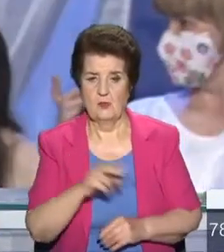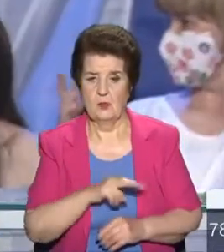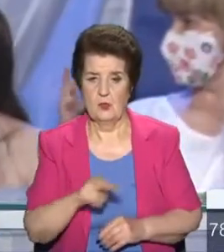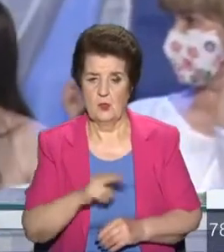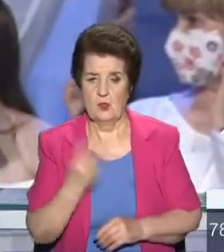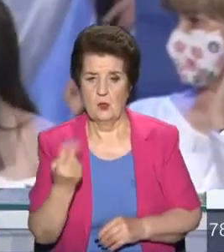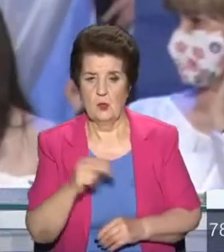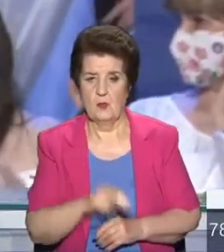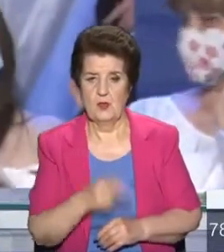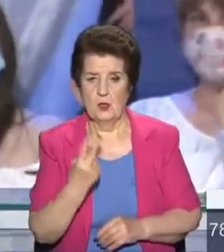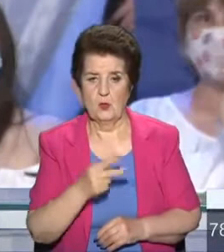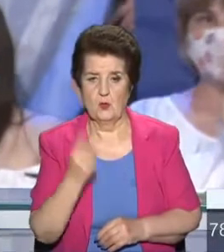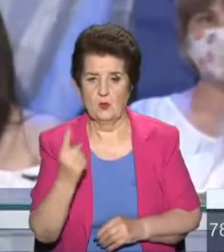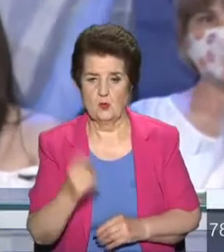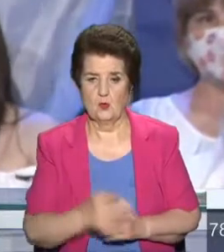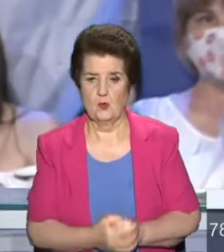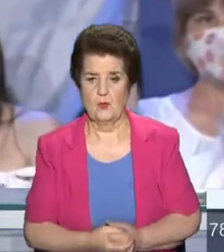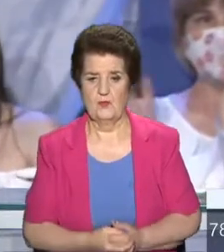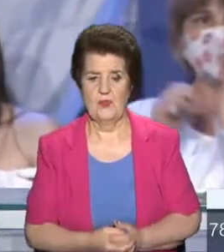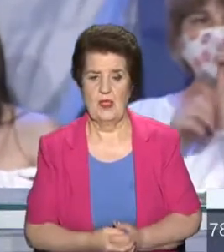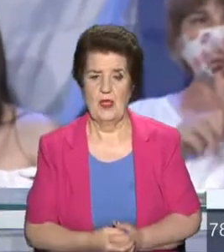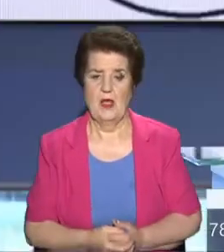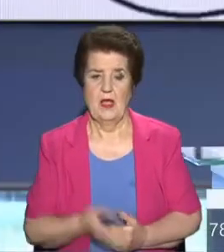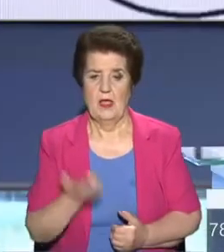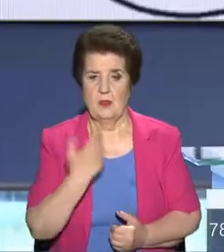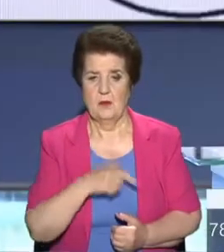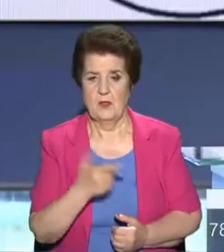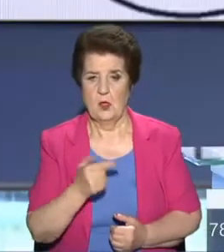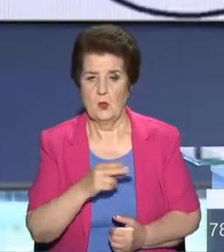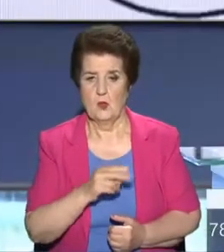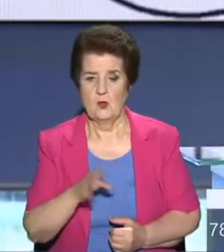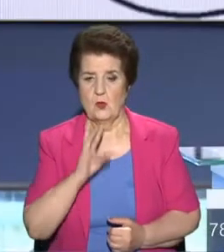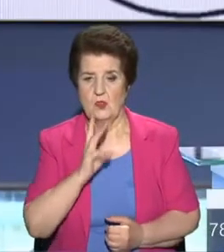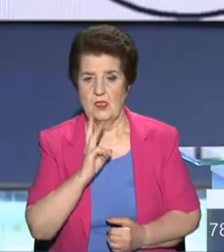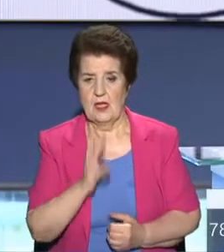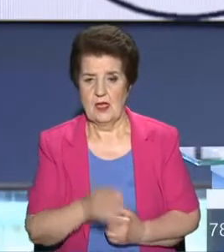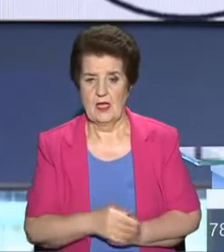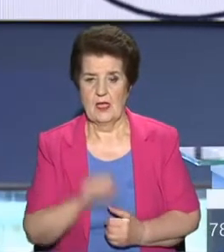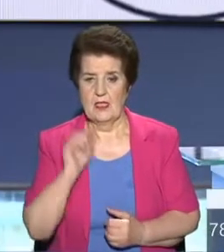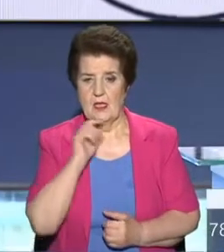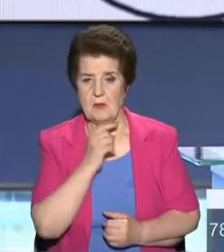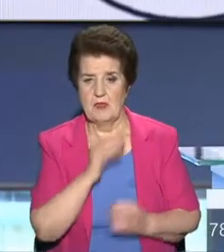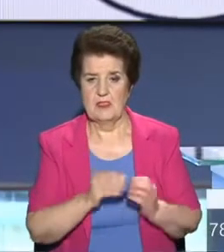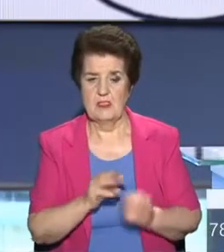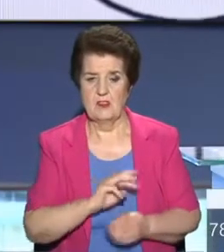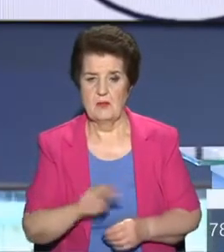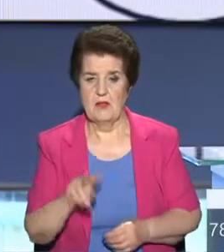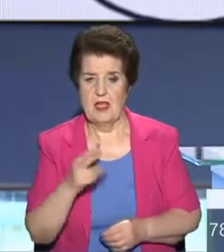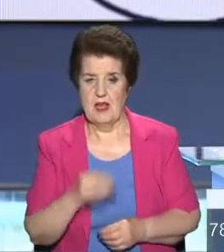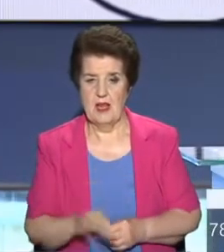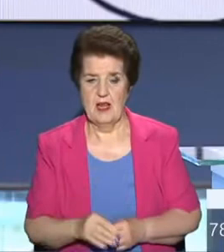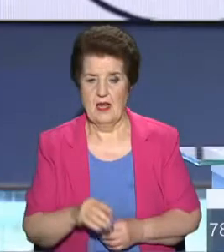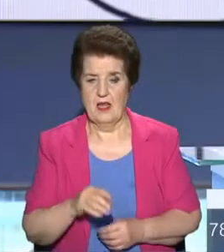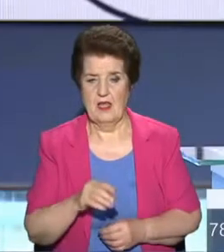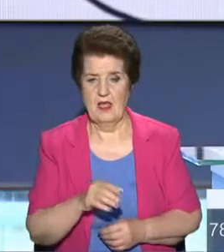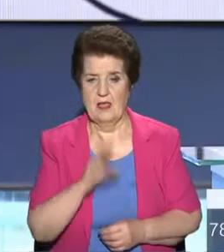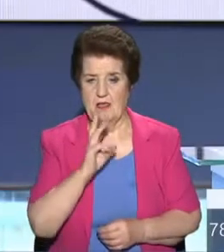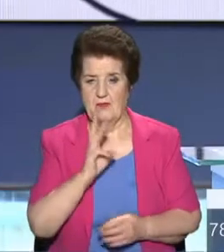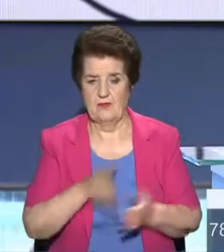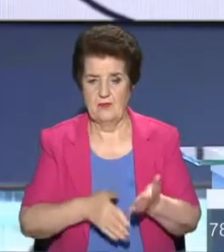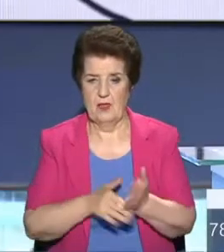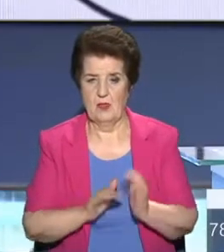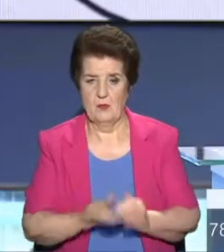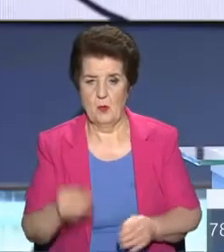iulie 2012 1 download Guță promit un salariu minim de peste de pe economie de 10.000 RON îndemnizație lunară unică pentru